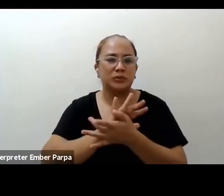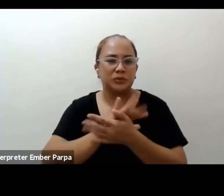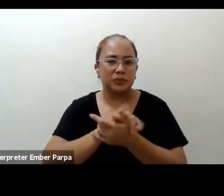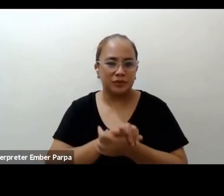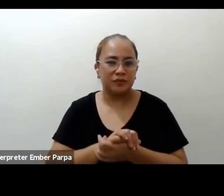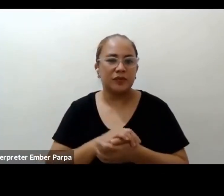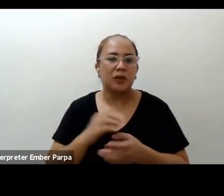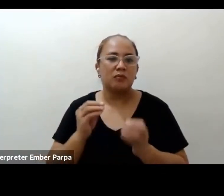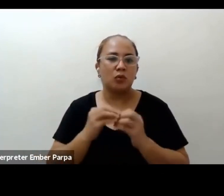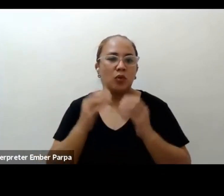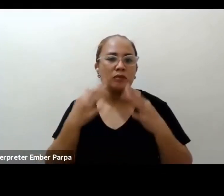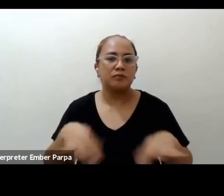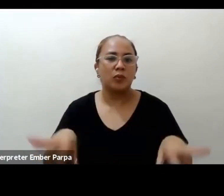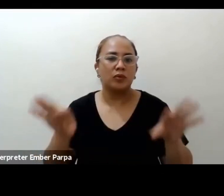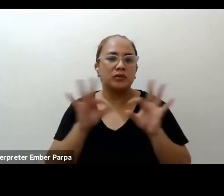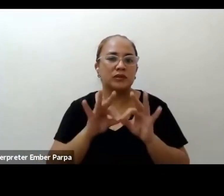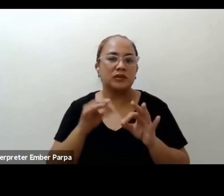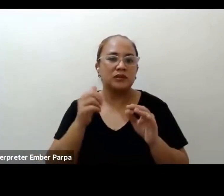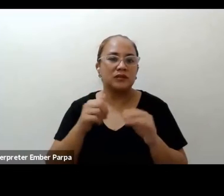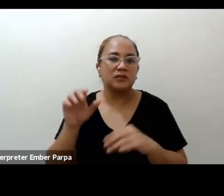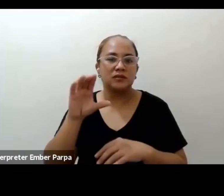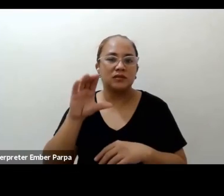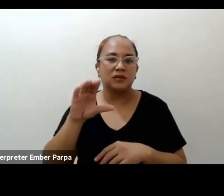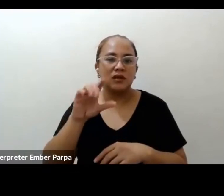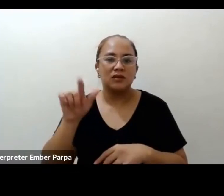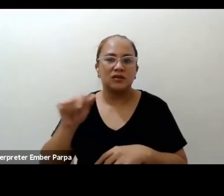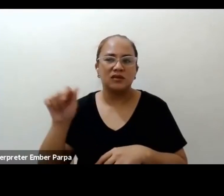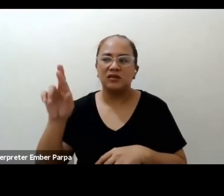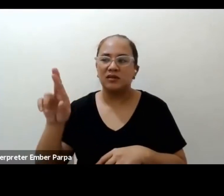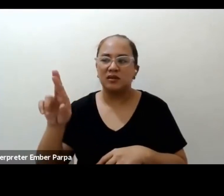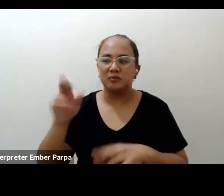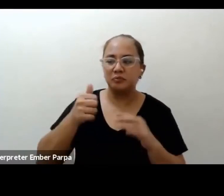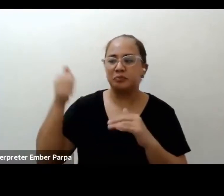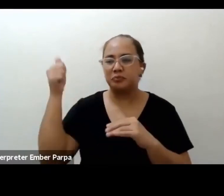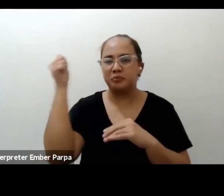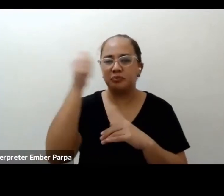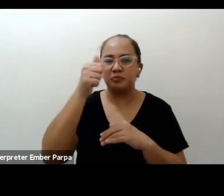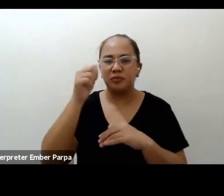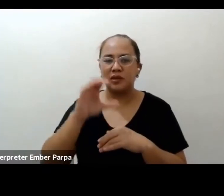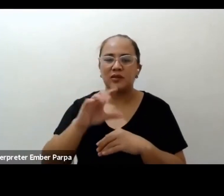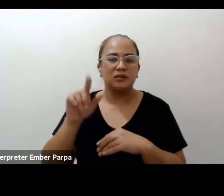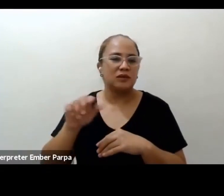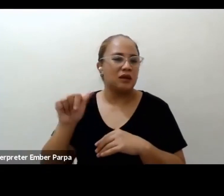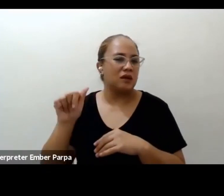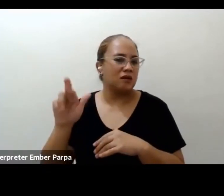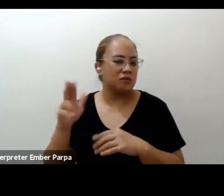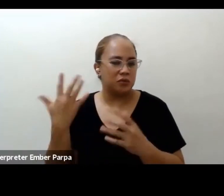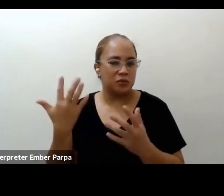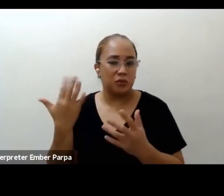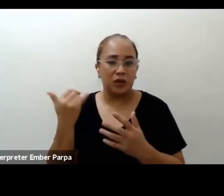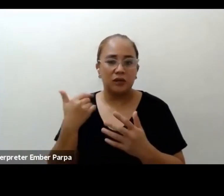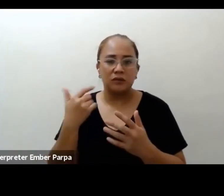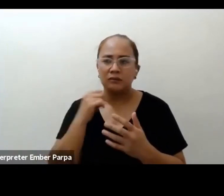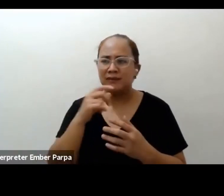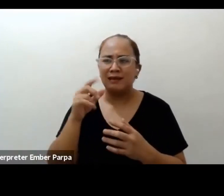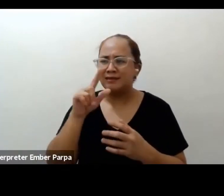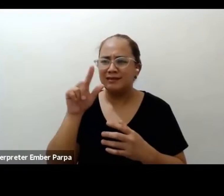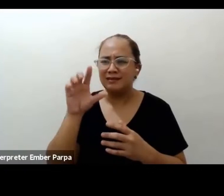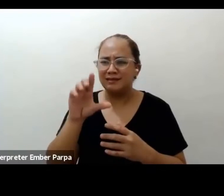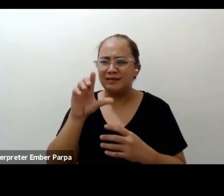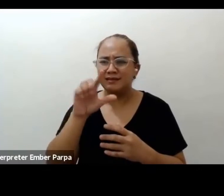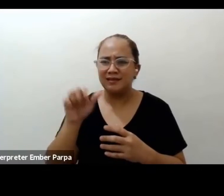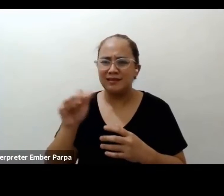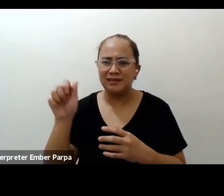mas mahalaga sa kanila na maging SAR sila, right? CZAR, no? Ang kailangan natin ay hindi SAR, kundi